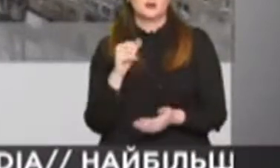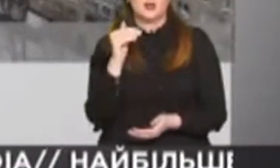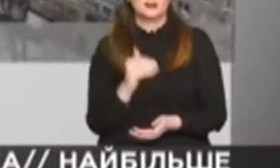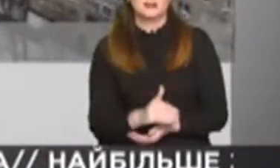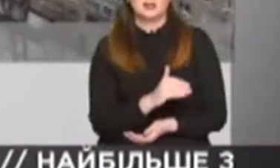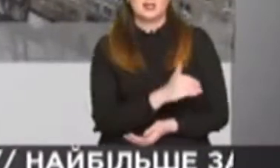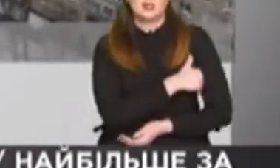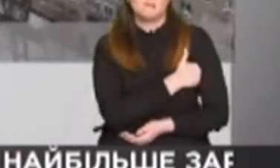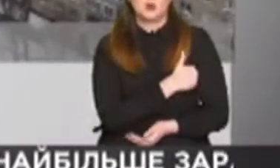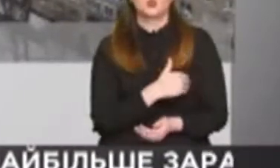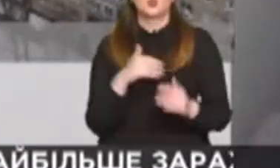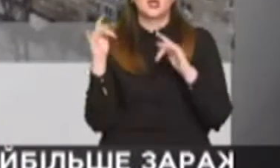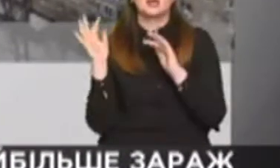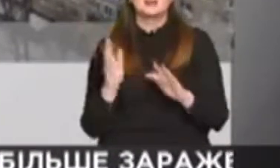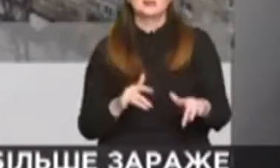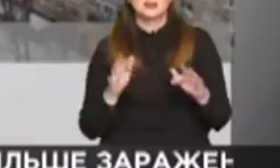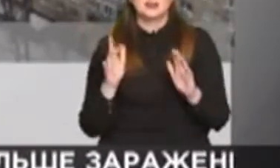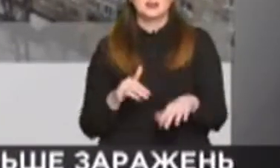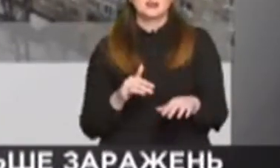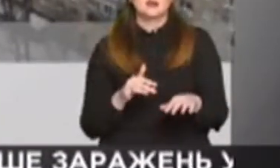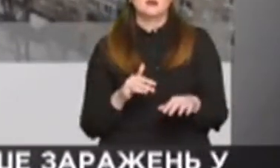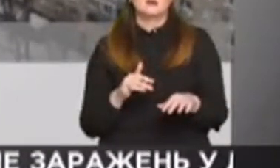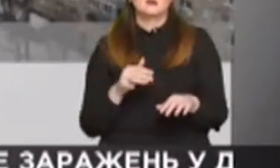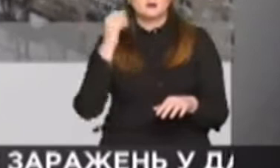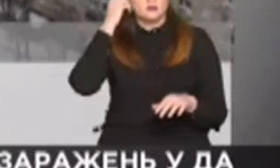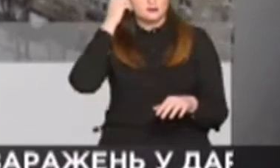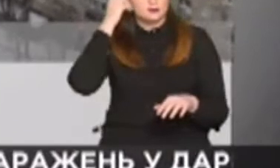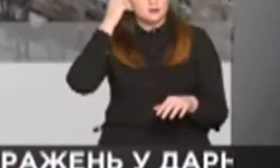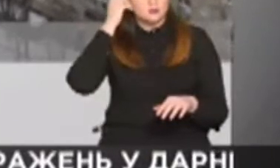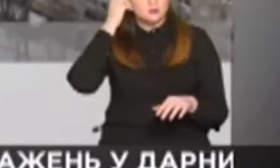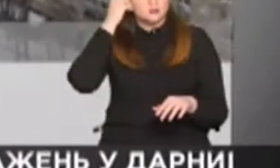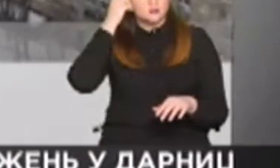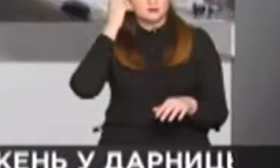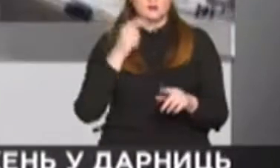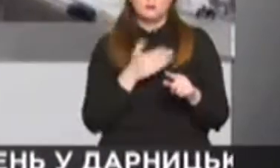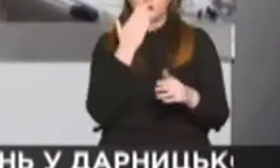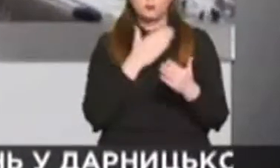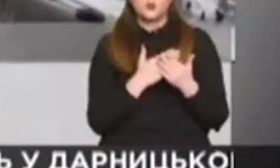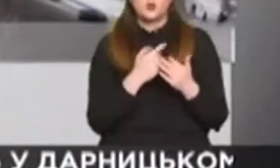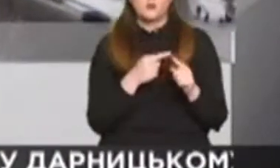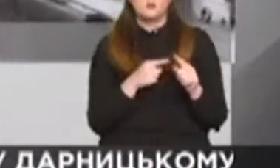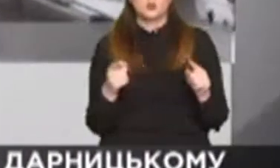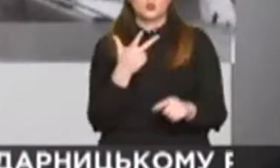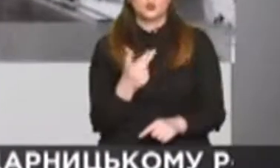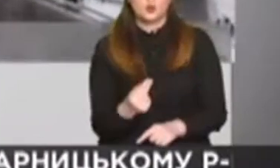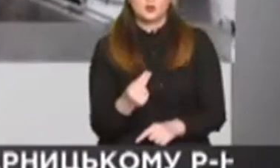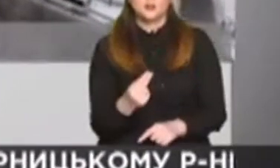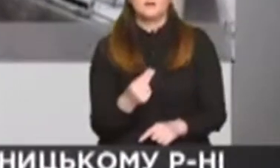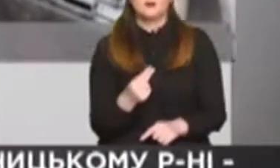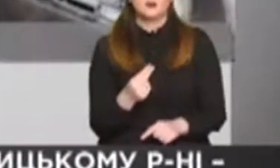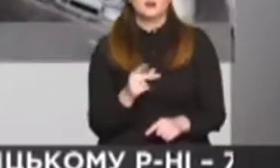температури. Сніг дещо збив нам сильні снігопади протягом останніх трьох днів,